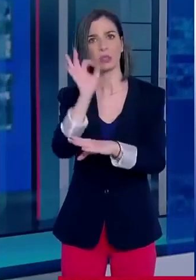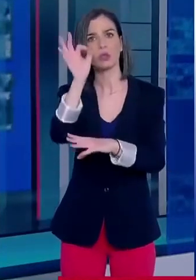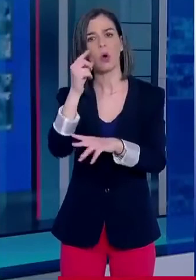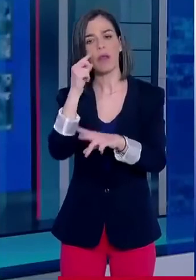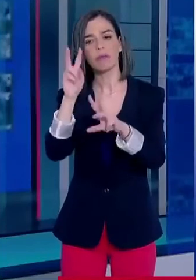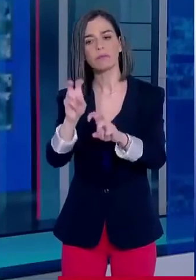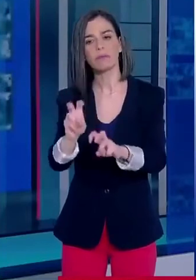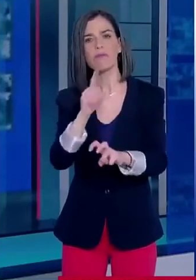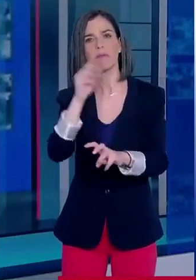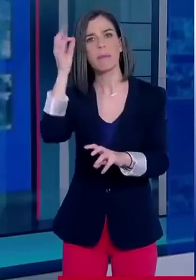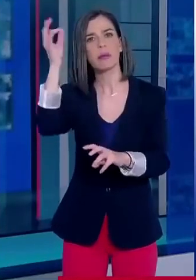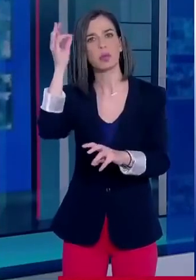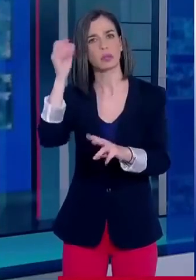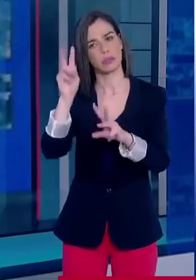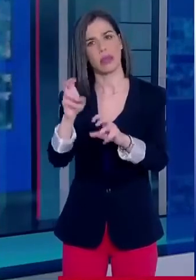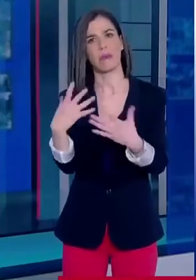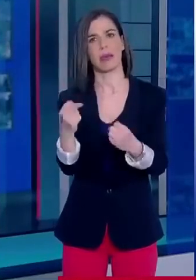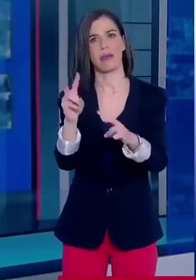διερευνήσει τα περιστατικά αυτά.